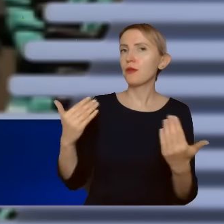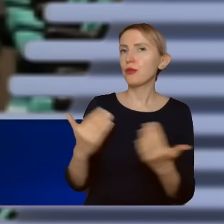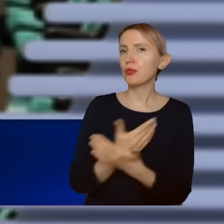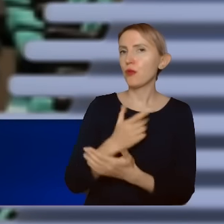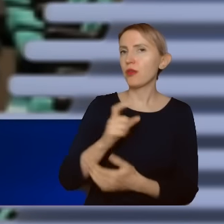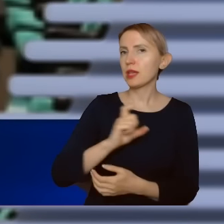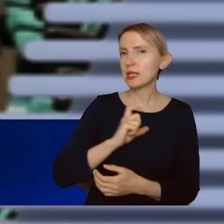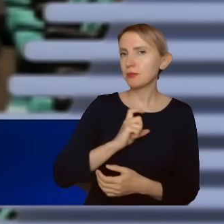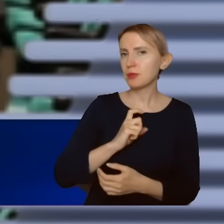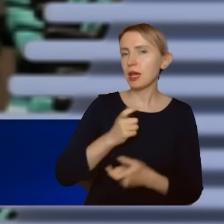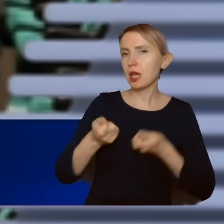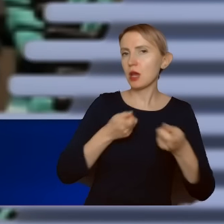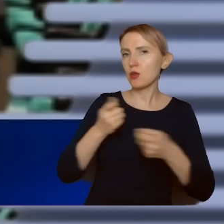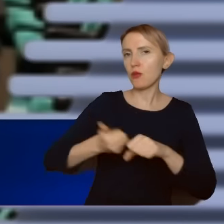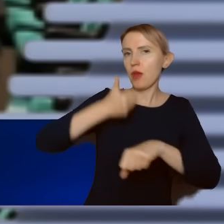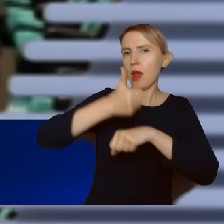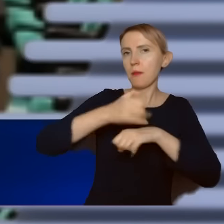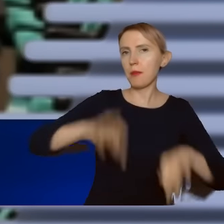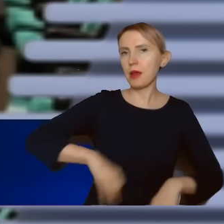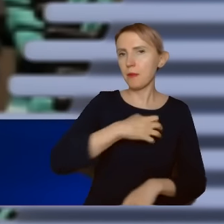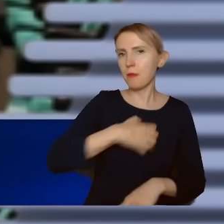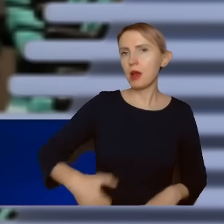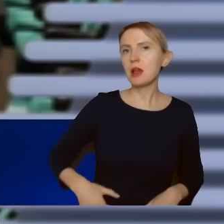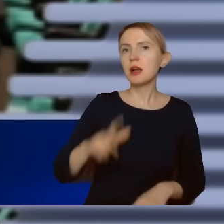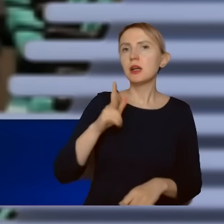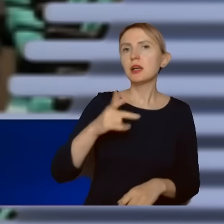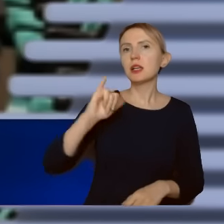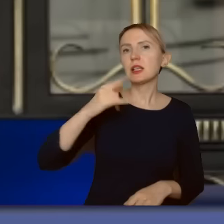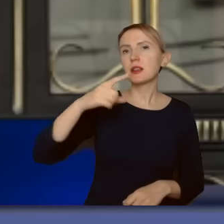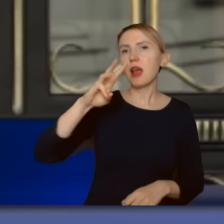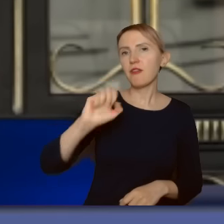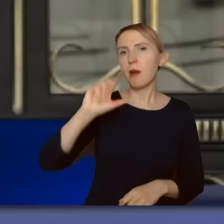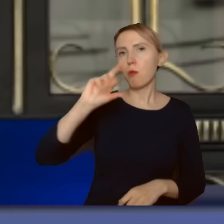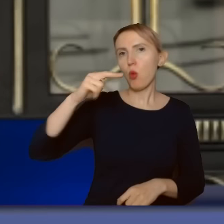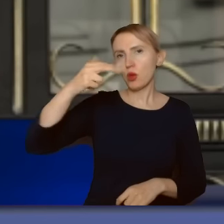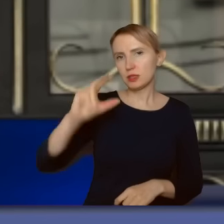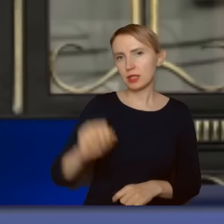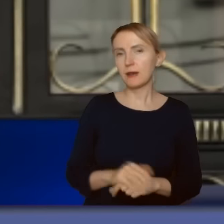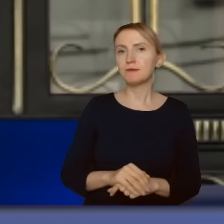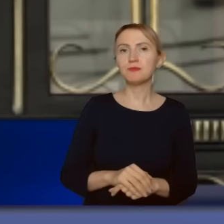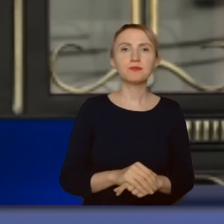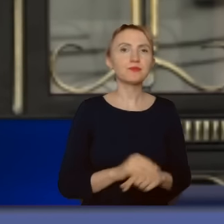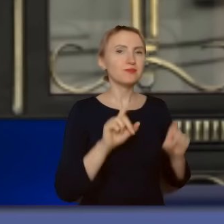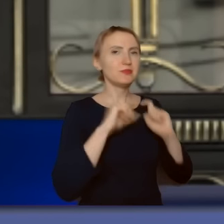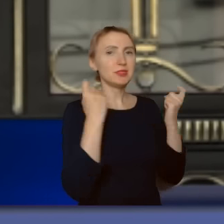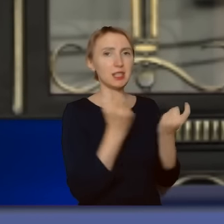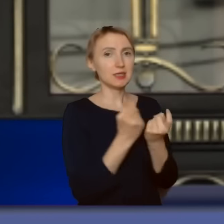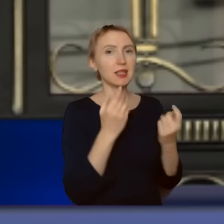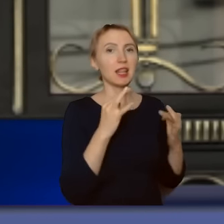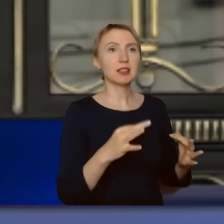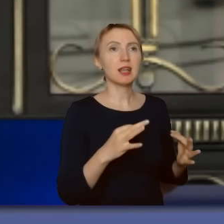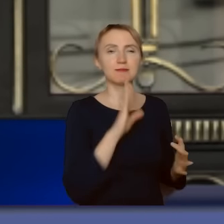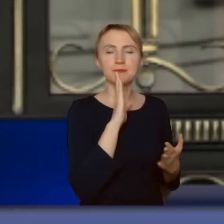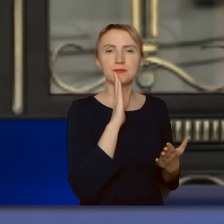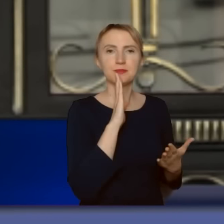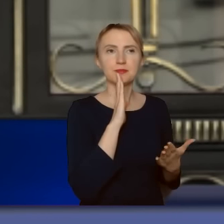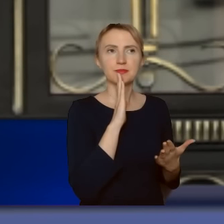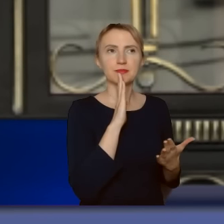pod kierownictwem pani marszałek Kidawy-Błońskiej? Powiedziałbym, że ta izba straciła swoje